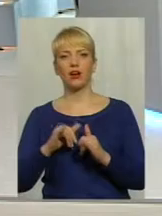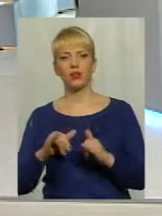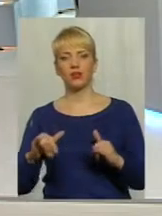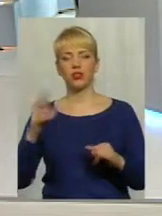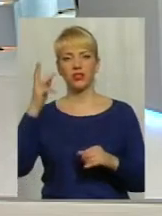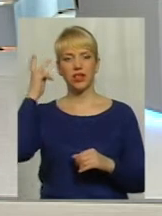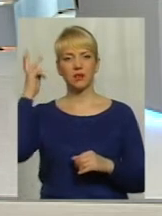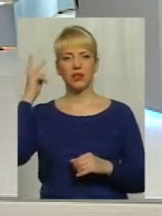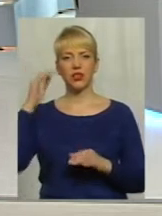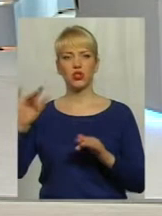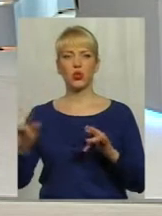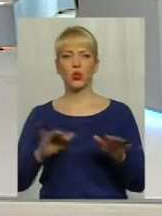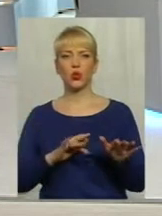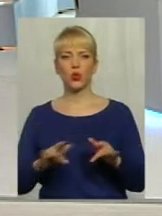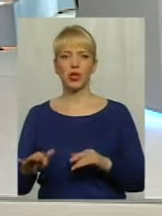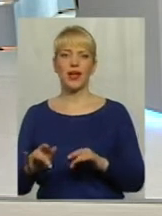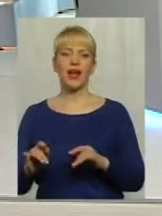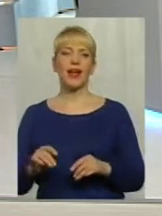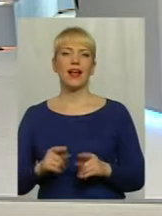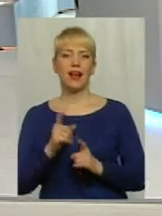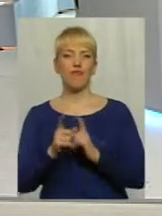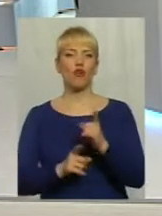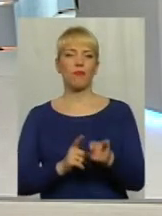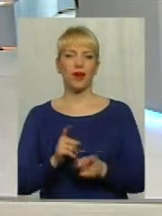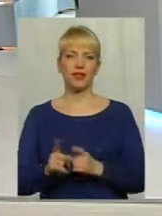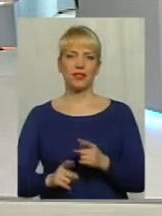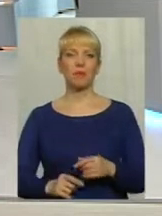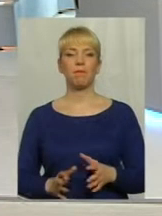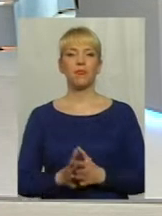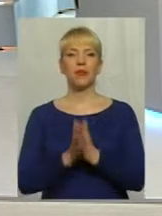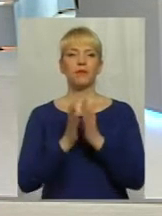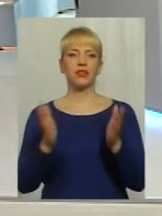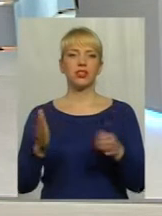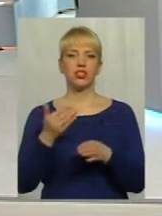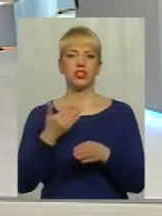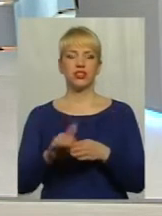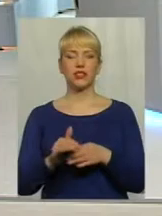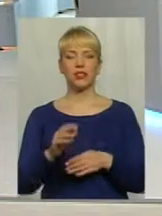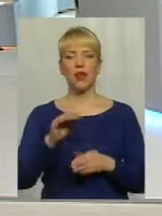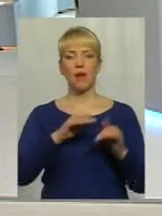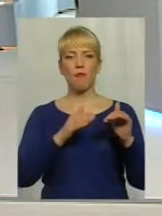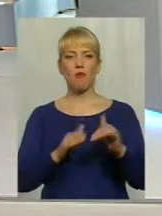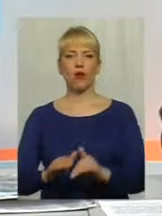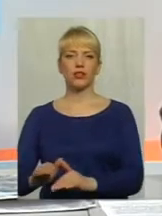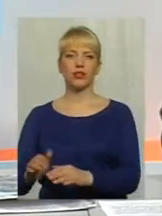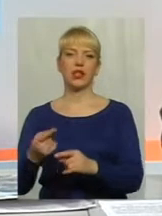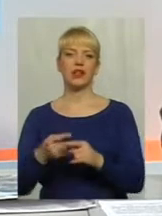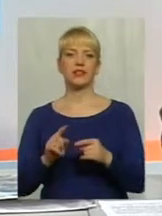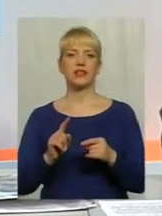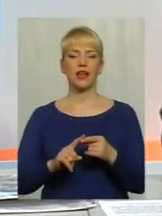рух реформації? Більша частина Хмельниччини, чи Поділля на той час був, це